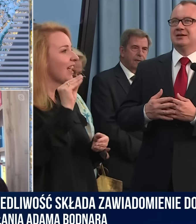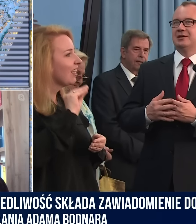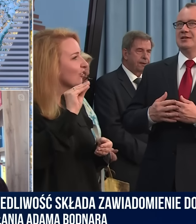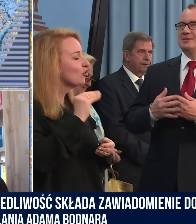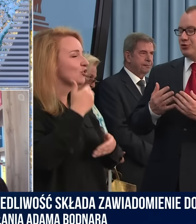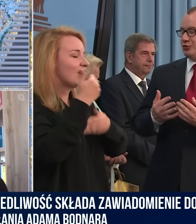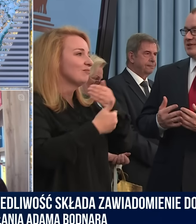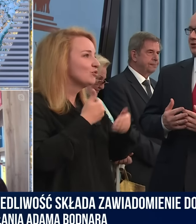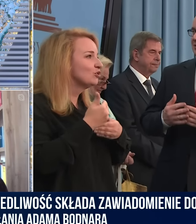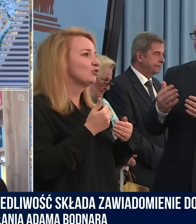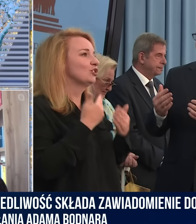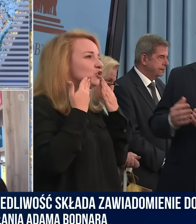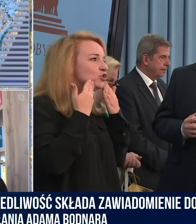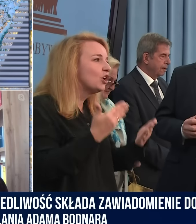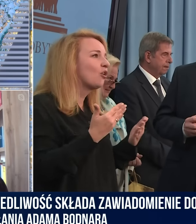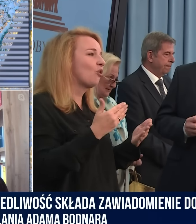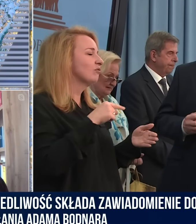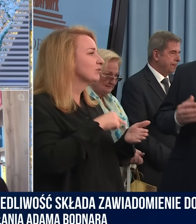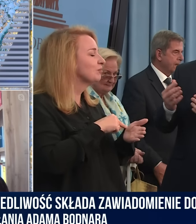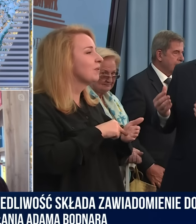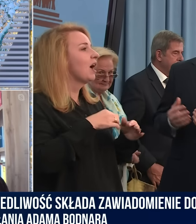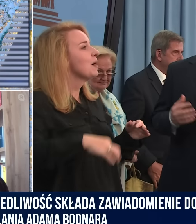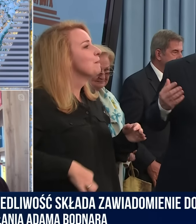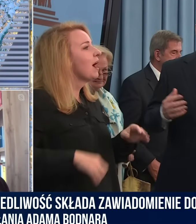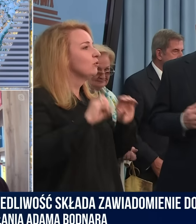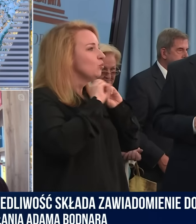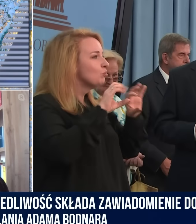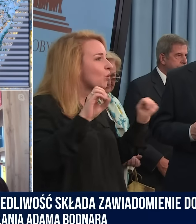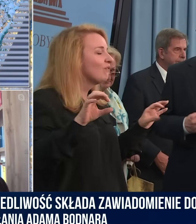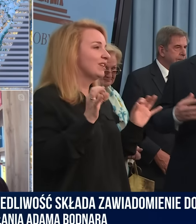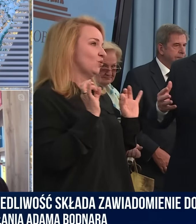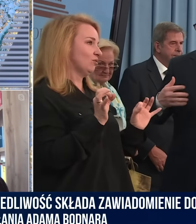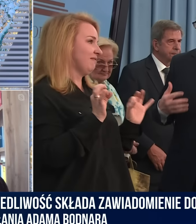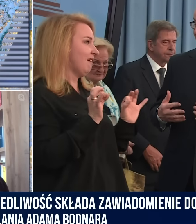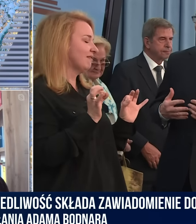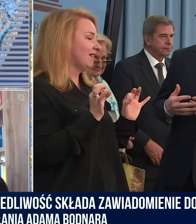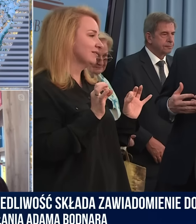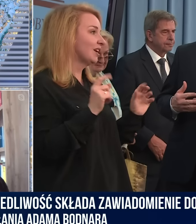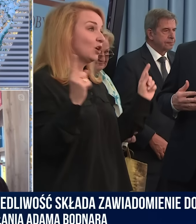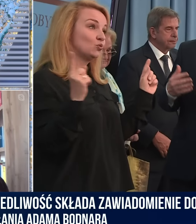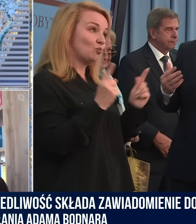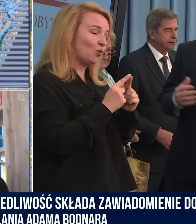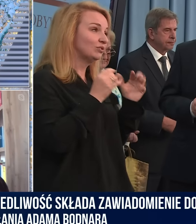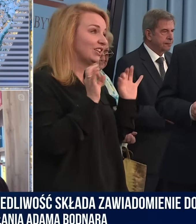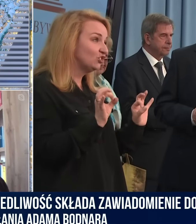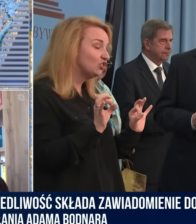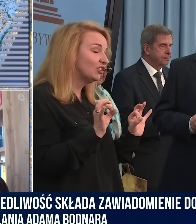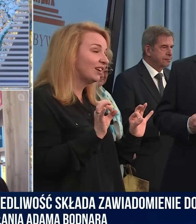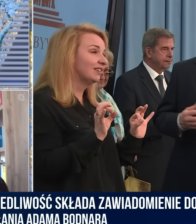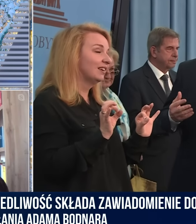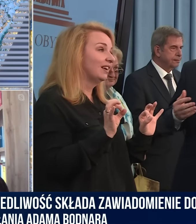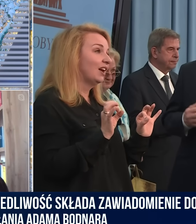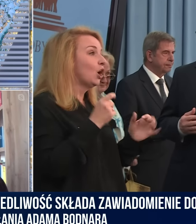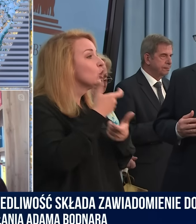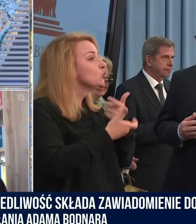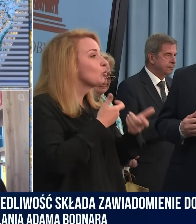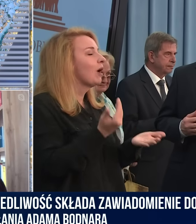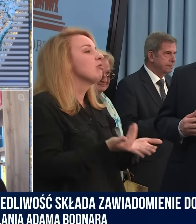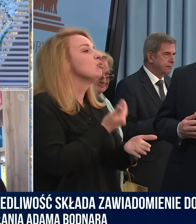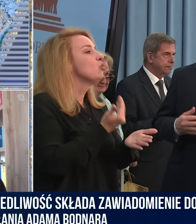się podkreślać, czy krytyka polityczna, że te protesty wcale tak PiS-owi dobrze nie